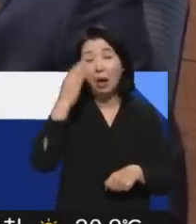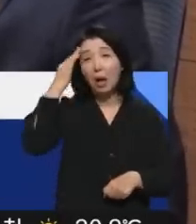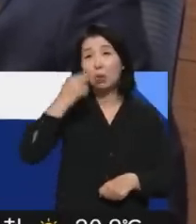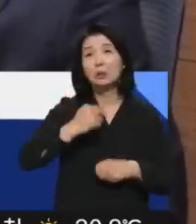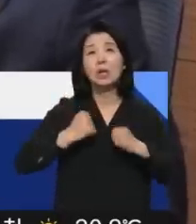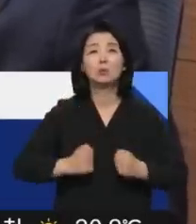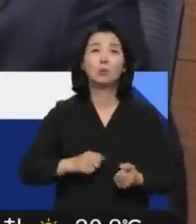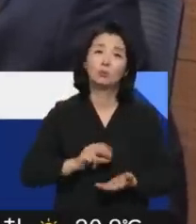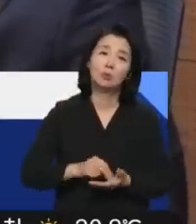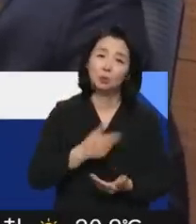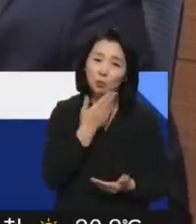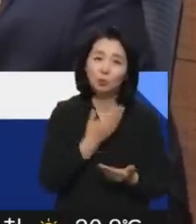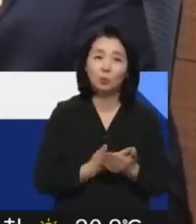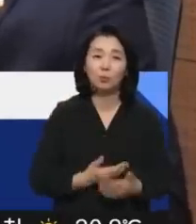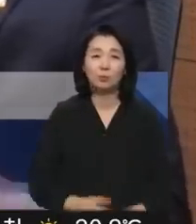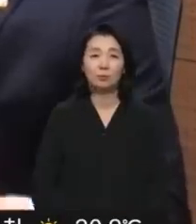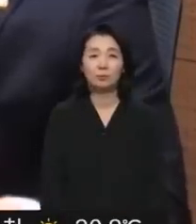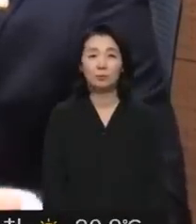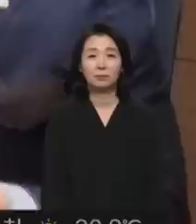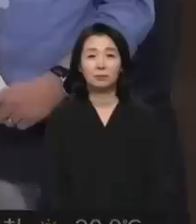생존에 달려 있는 문제이거든요.